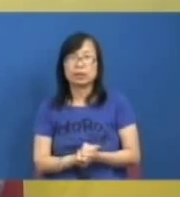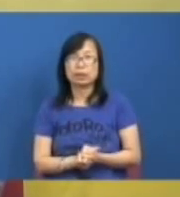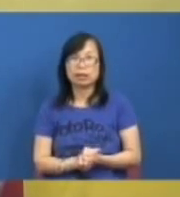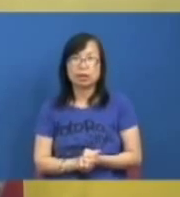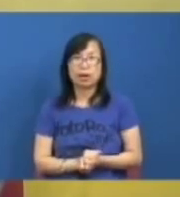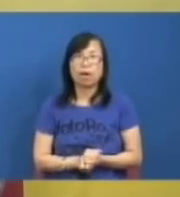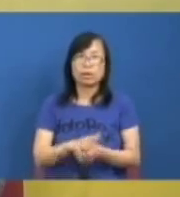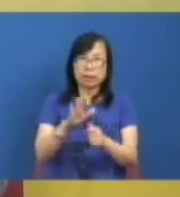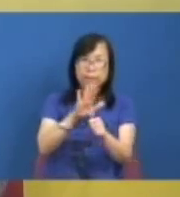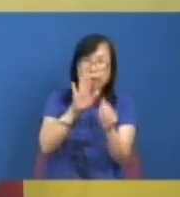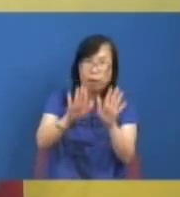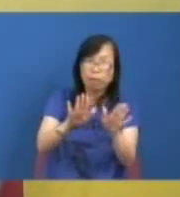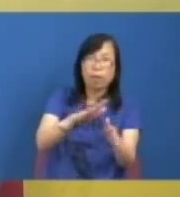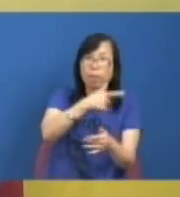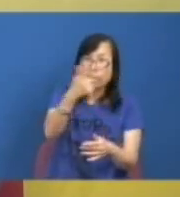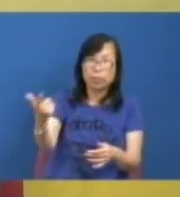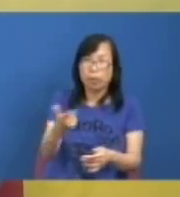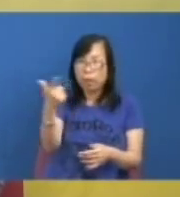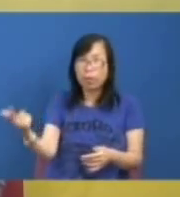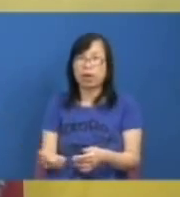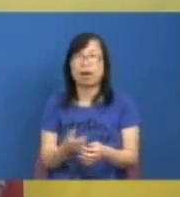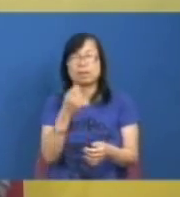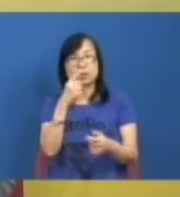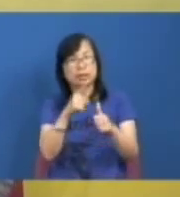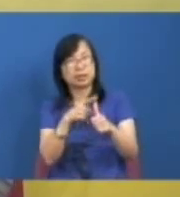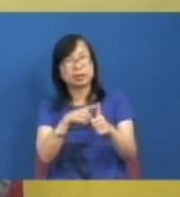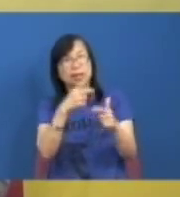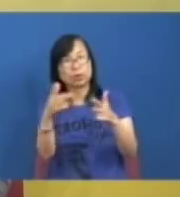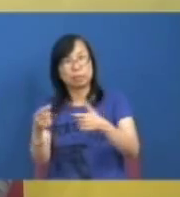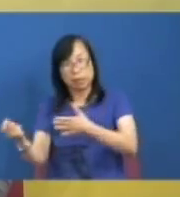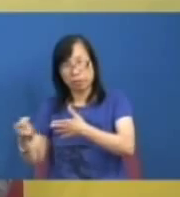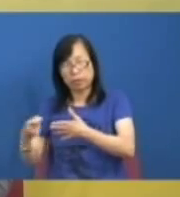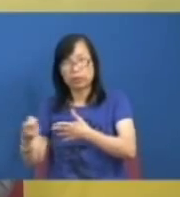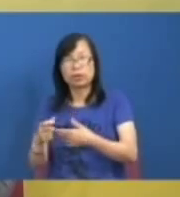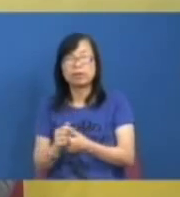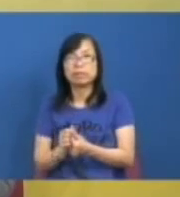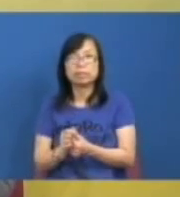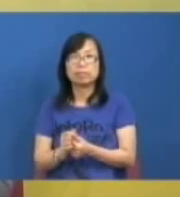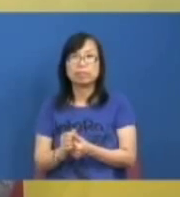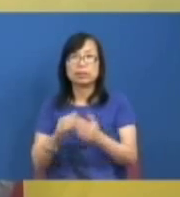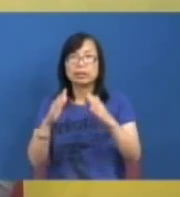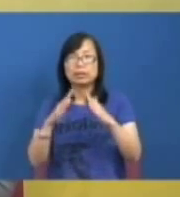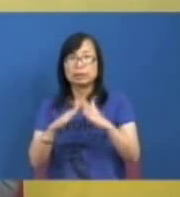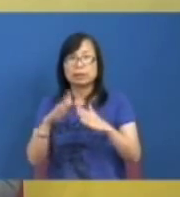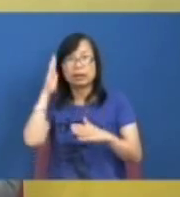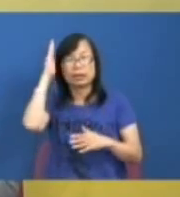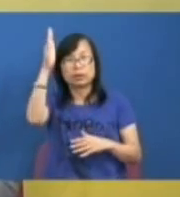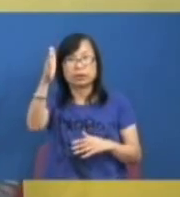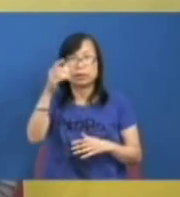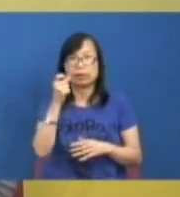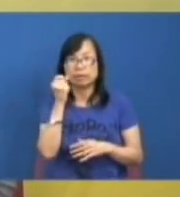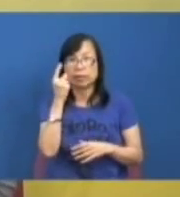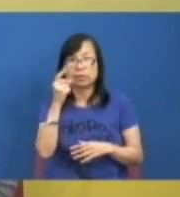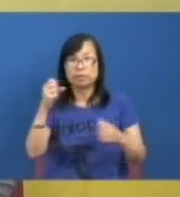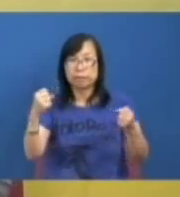及好多方面嘅，包括咧，當然首先就係居民啦、鄰居啦，同埋即係就算將來有啲咩突發嘅